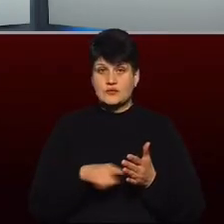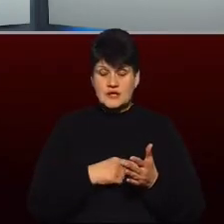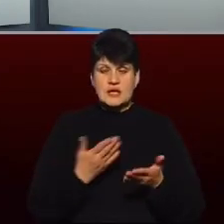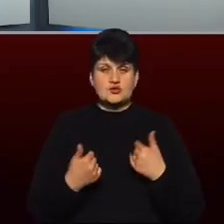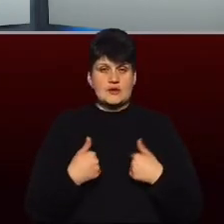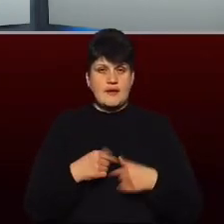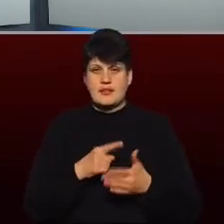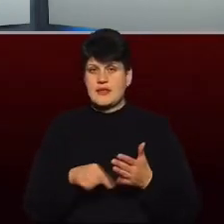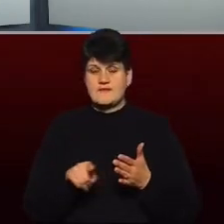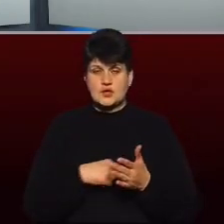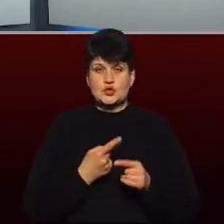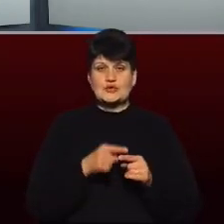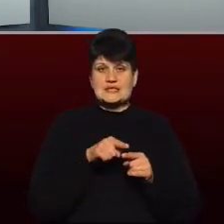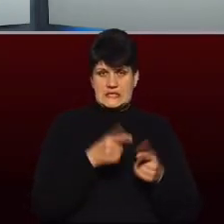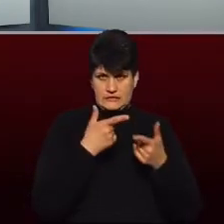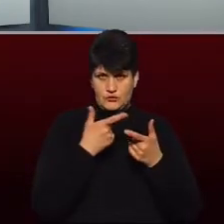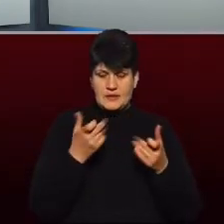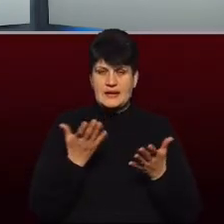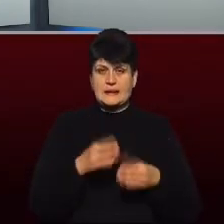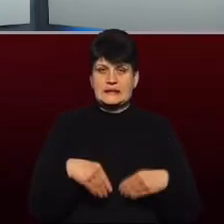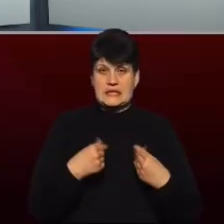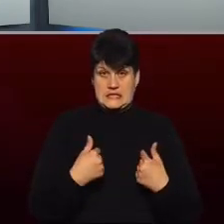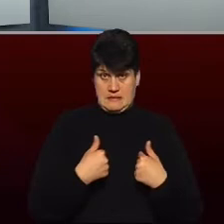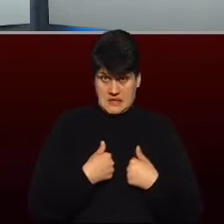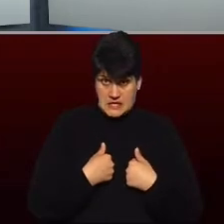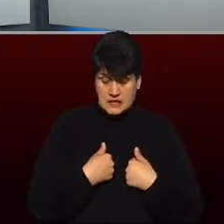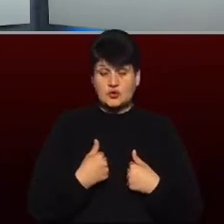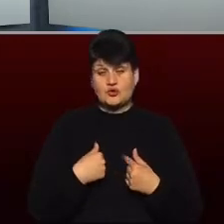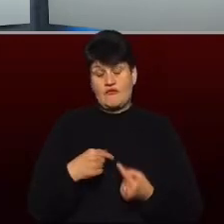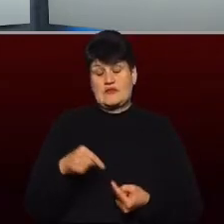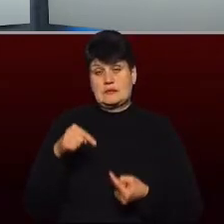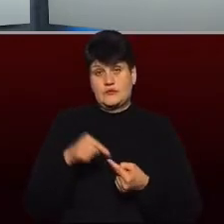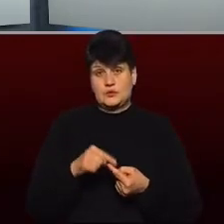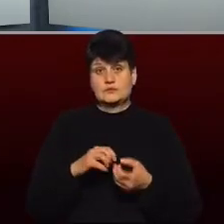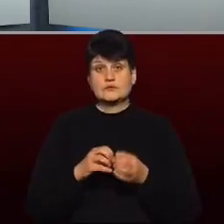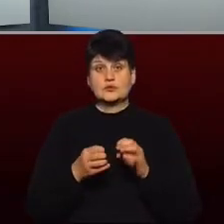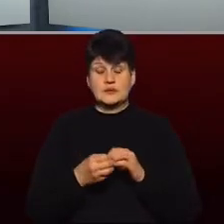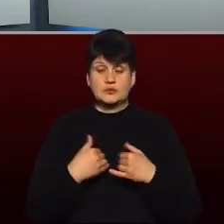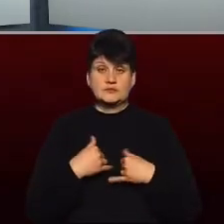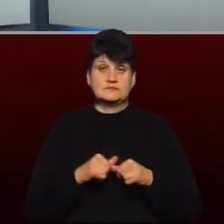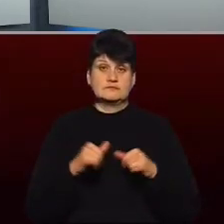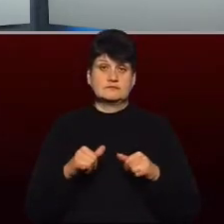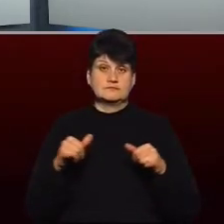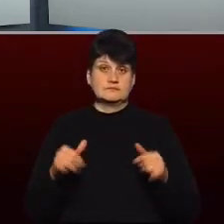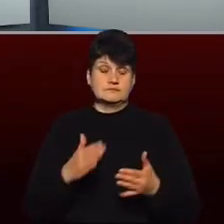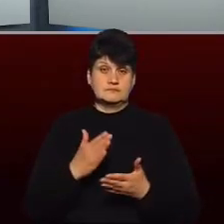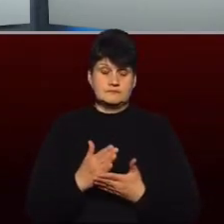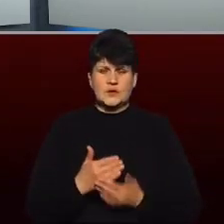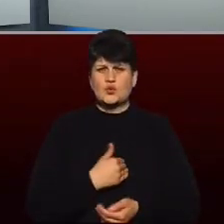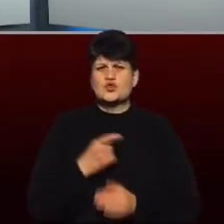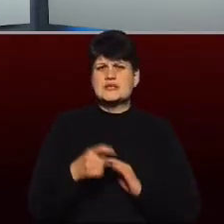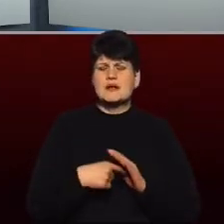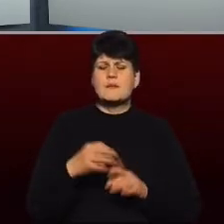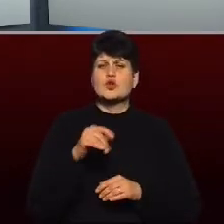цій інформації, яка дається мені, то, відповідно, і напруження моє зростає. Якраз хочеться дізнатися про те, які можуть